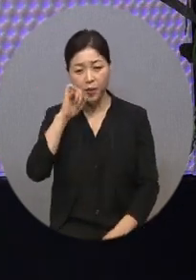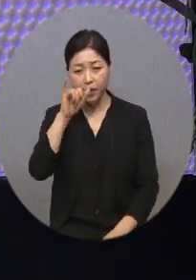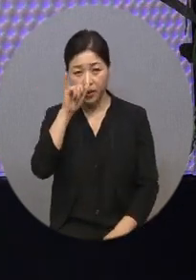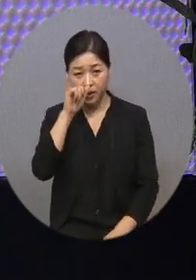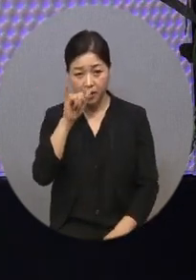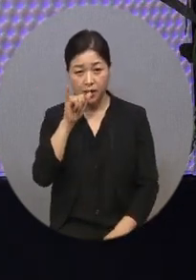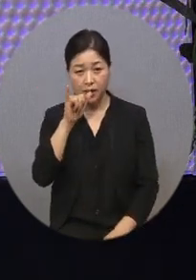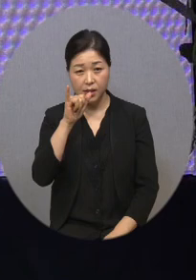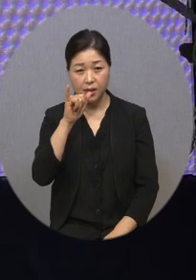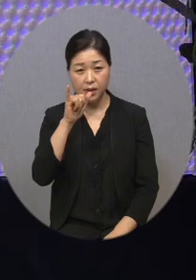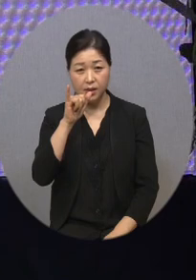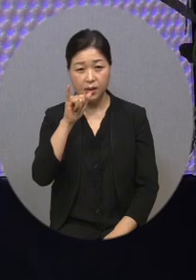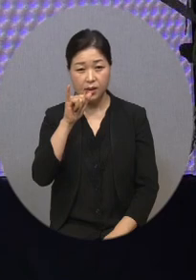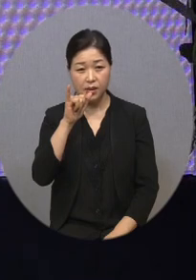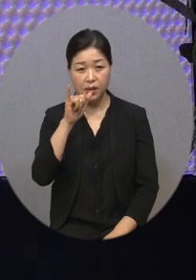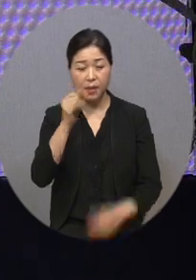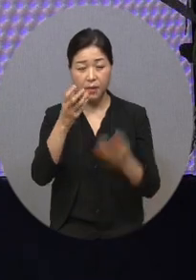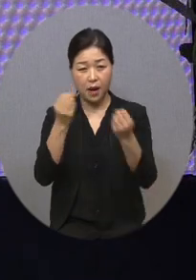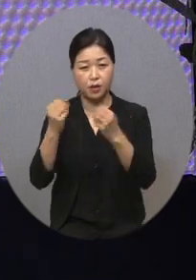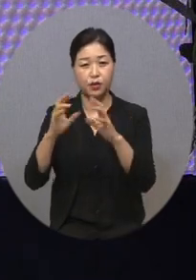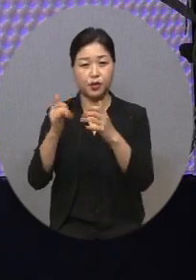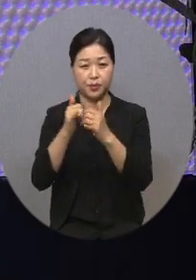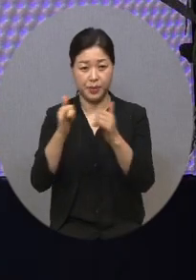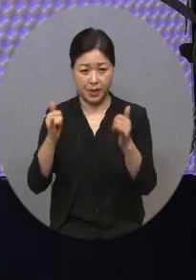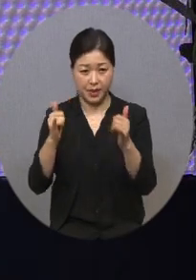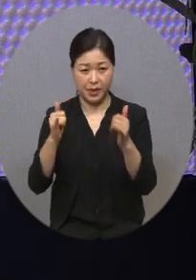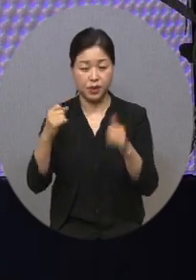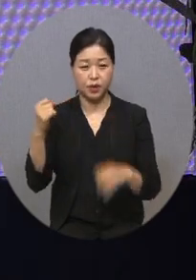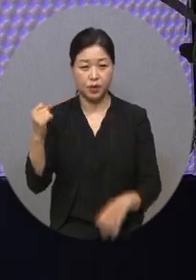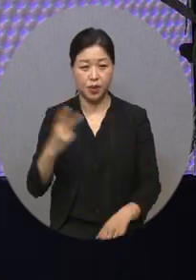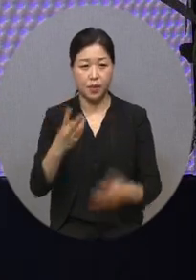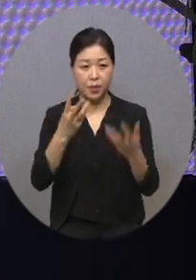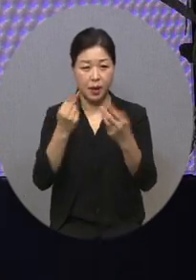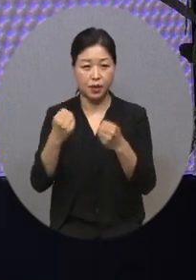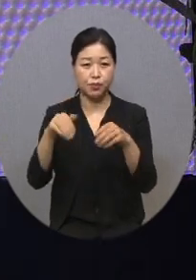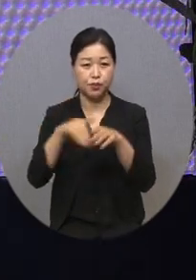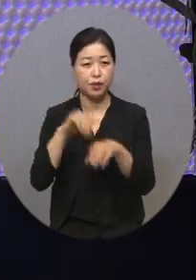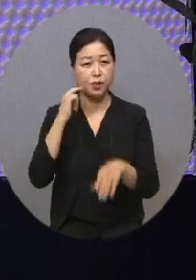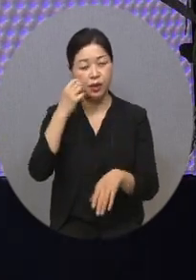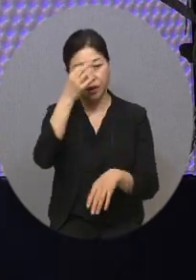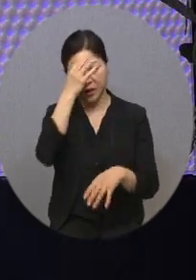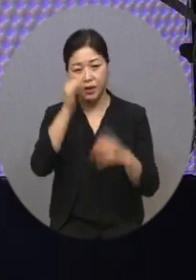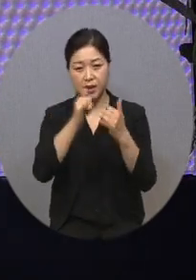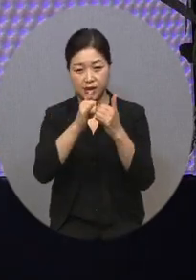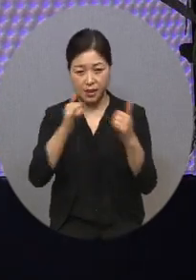우리 많은 국민들에게 또 많은 문화예술인들에게도